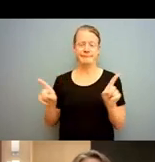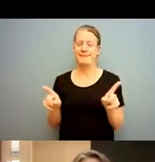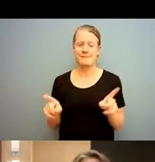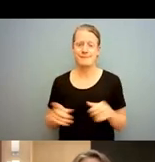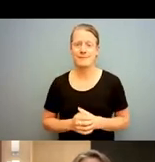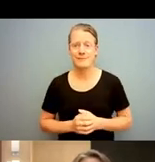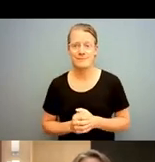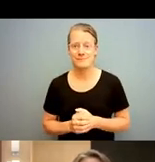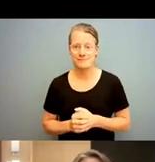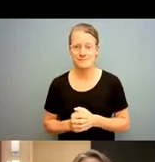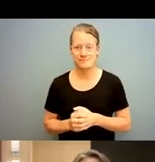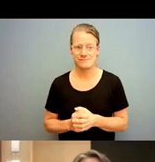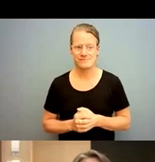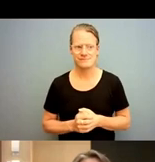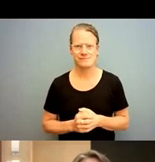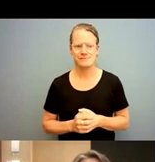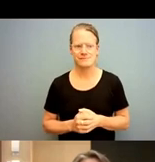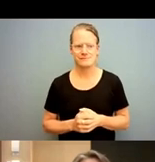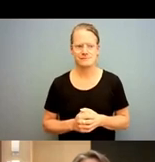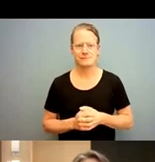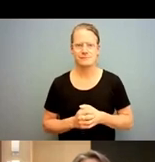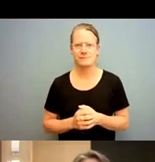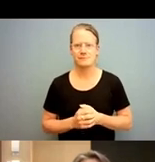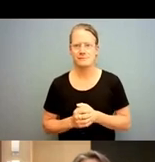on slutannut snart, jag hinner inte läsa, men tack ändå.